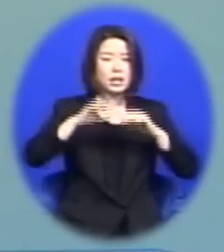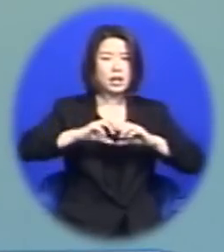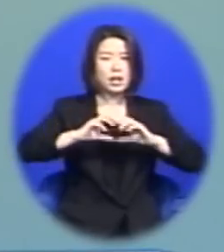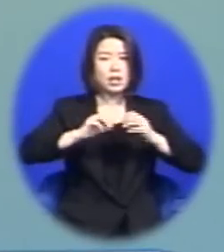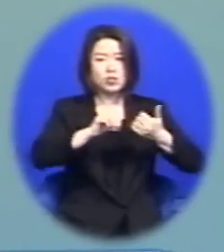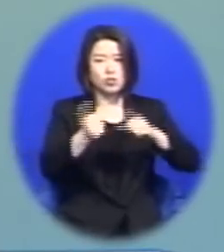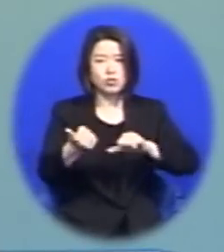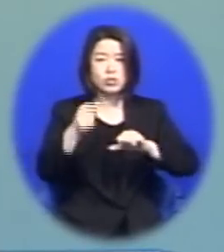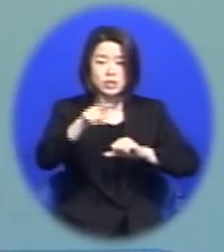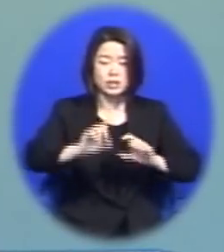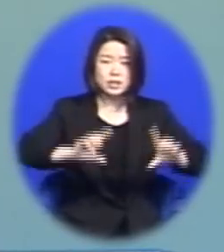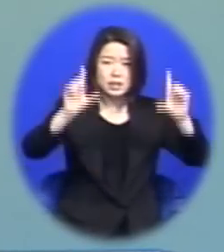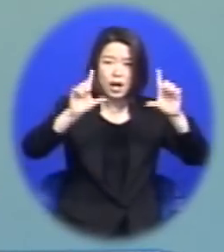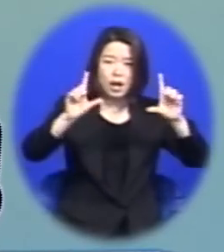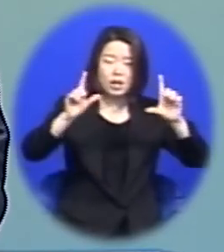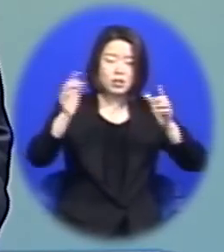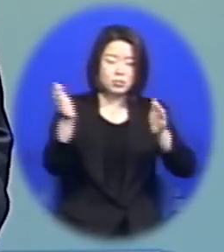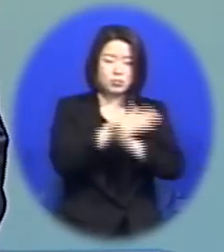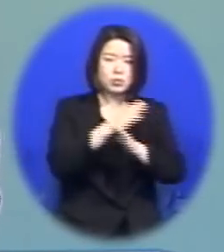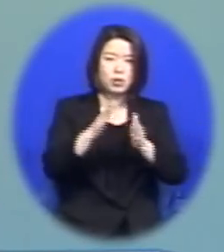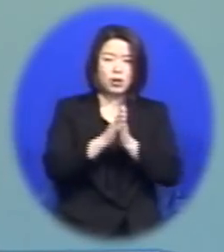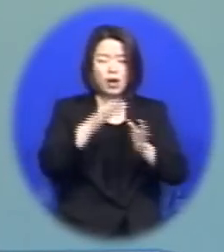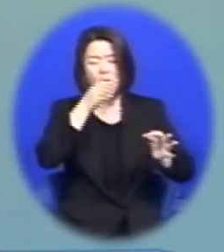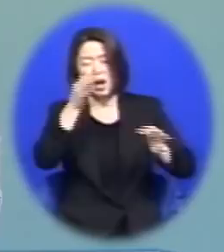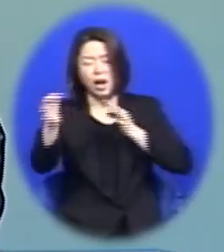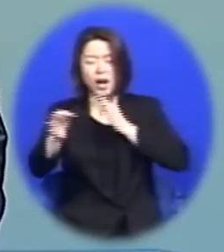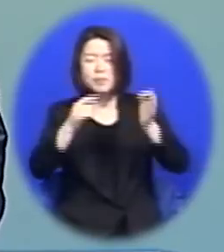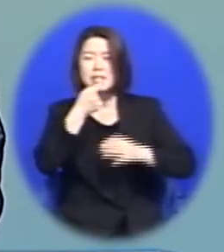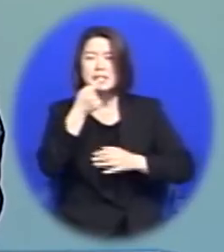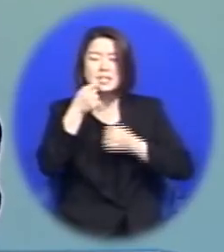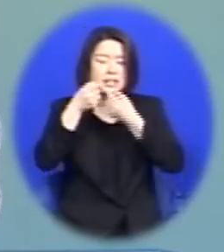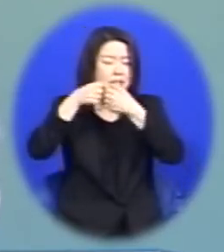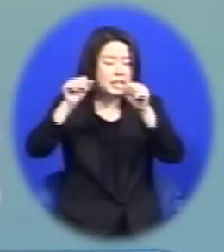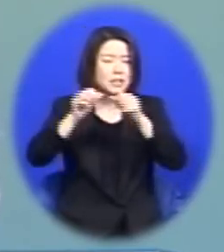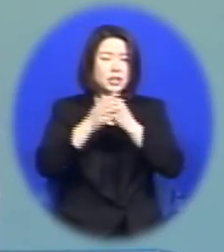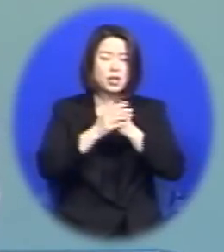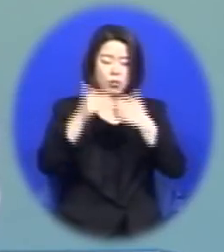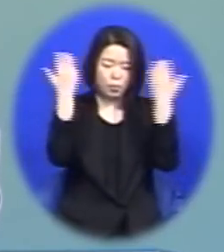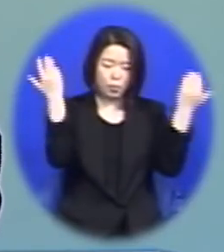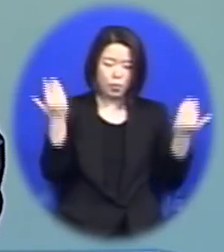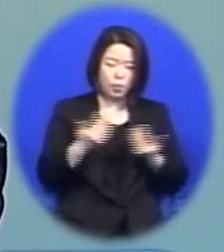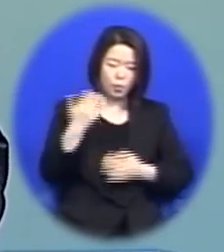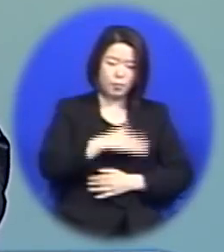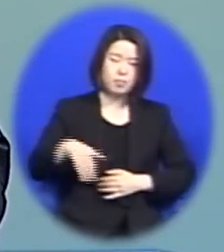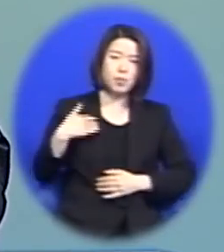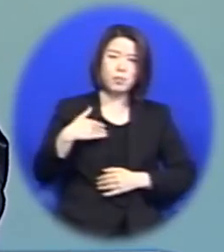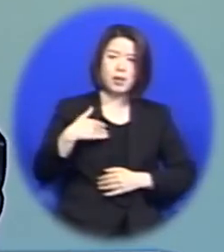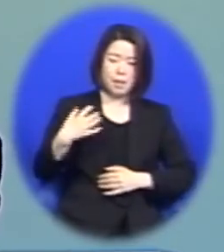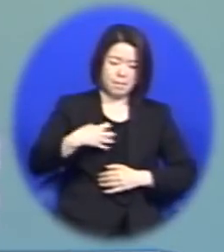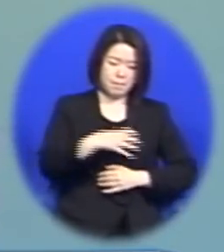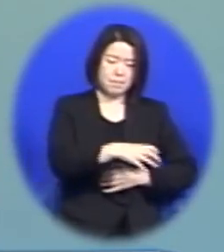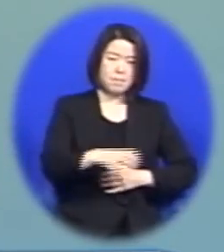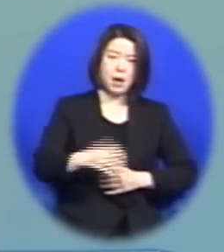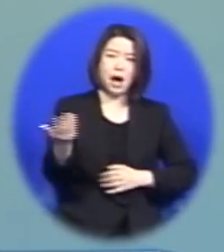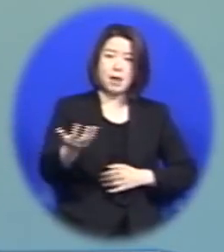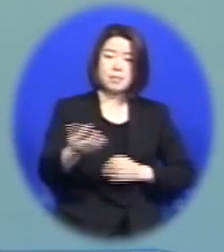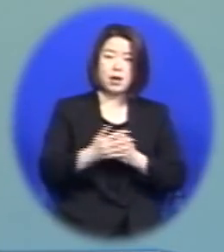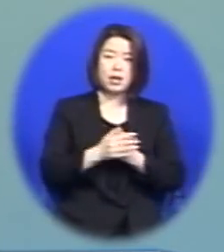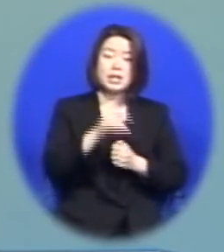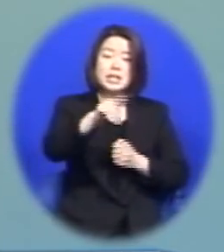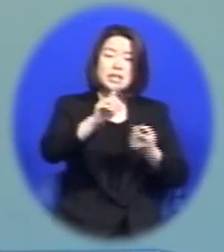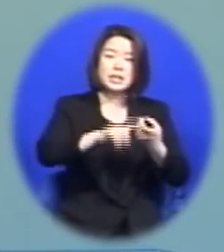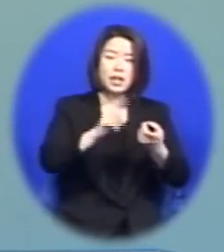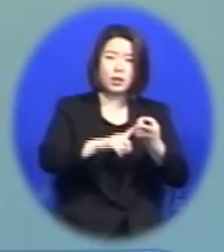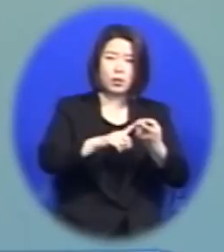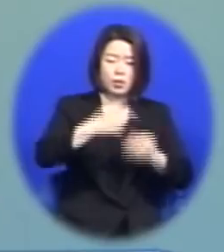지르며 몸부림을 치다가 입술이 터지고 온몸에 피멍이 들었어요 그때 내겐 이대로 한 줌의 제가 되어